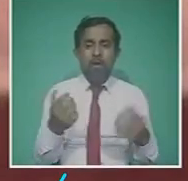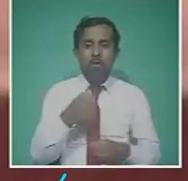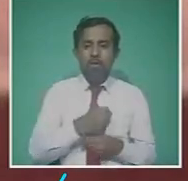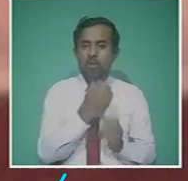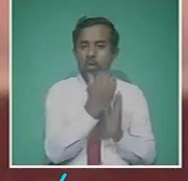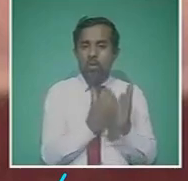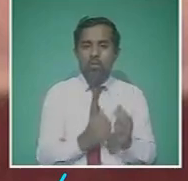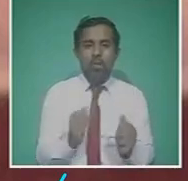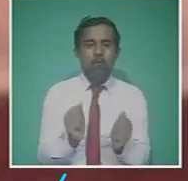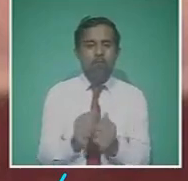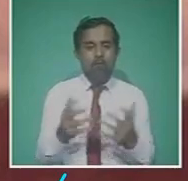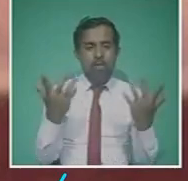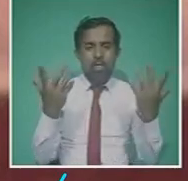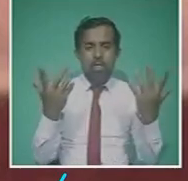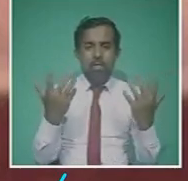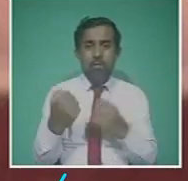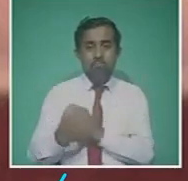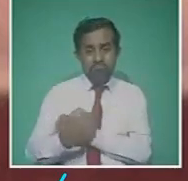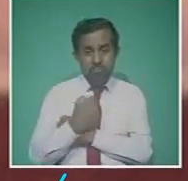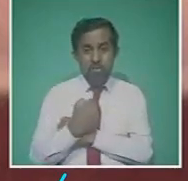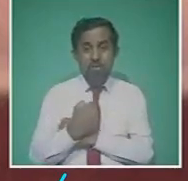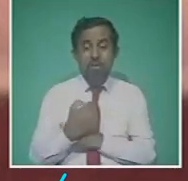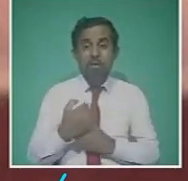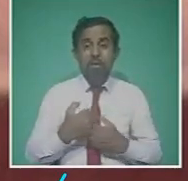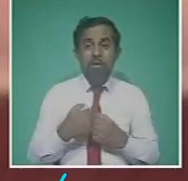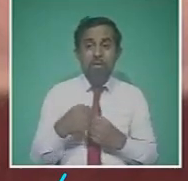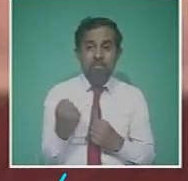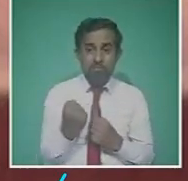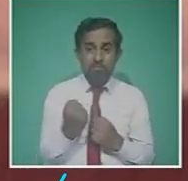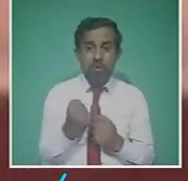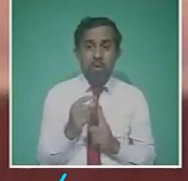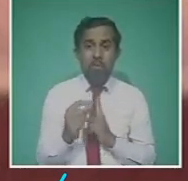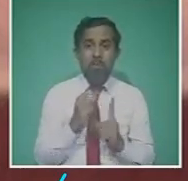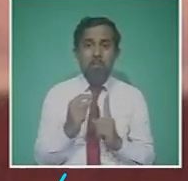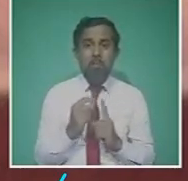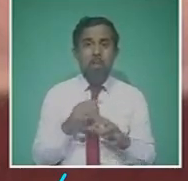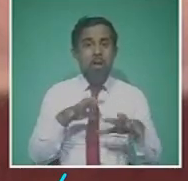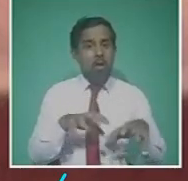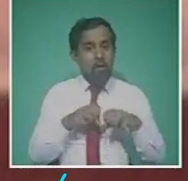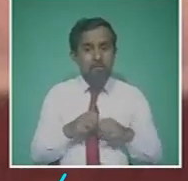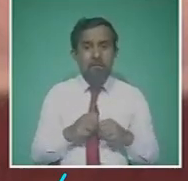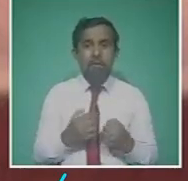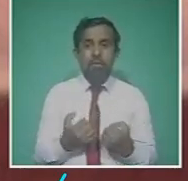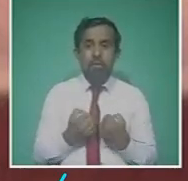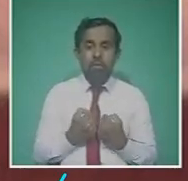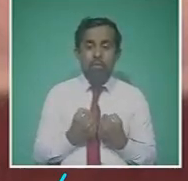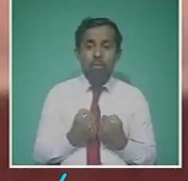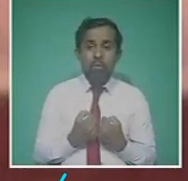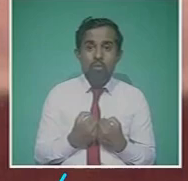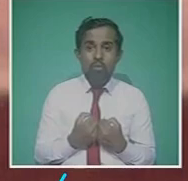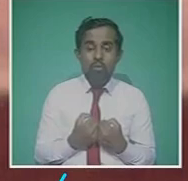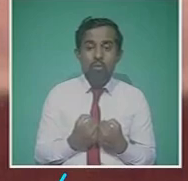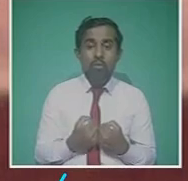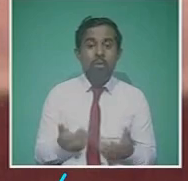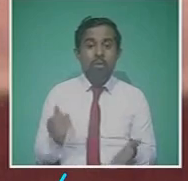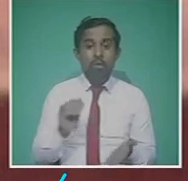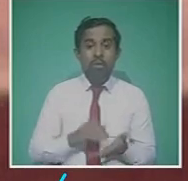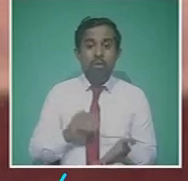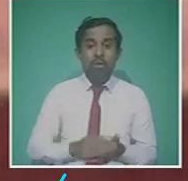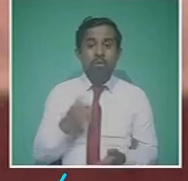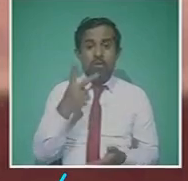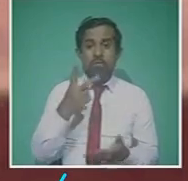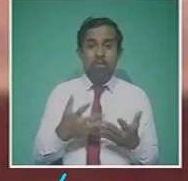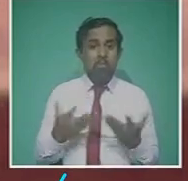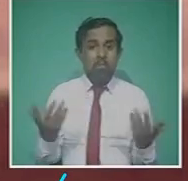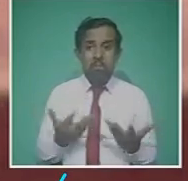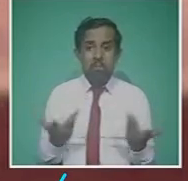ක්‍රම ව්‍යවස්ථා වැඩක් නැහැ. බලහත්කාරයෙන් හරි මේ පාර්ලිමේන්තුව අල්ලන්න ඕන කියන අර දෙවතාවක් කරගන්න බැරුව